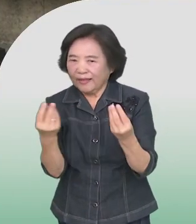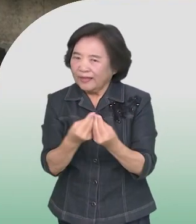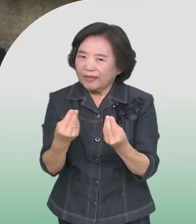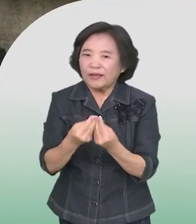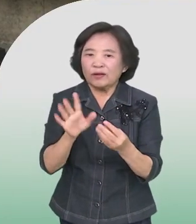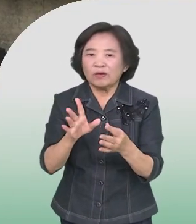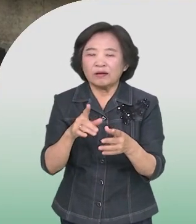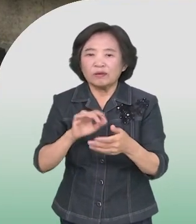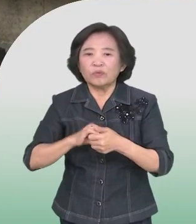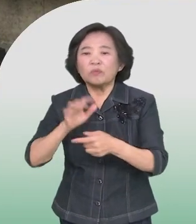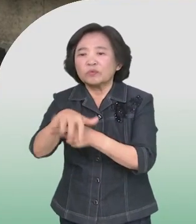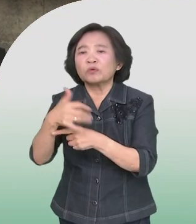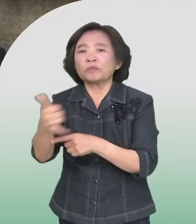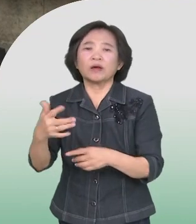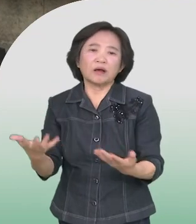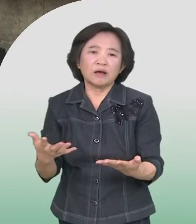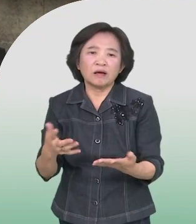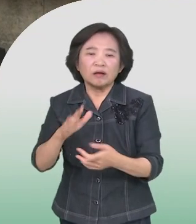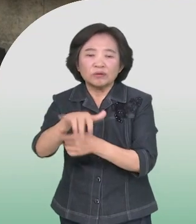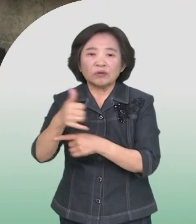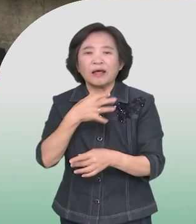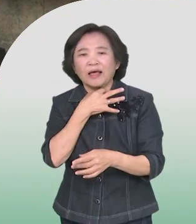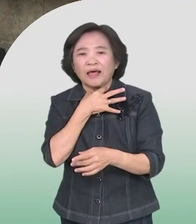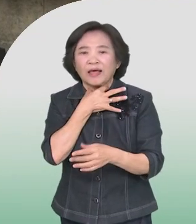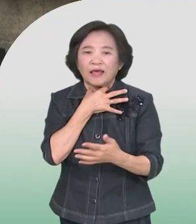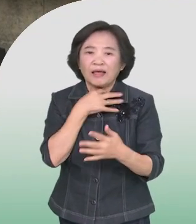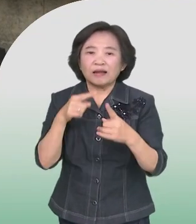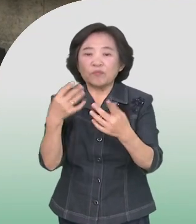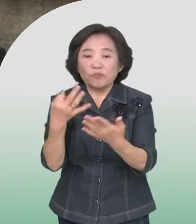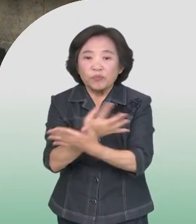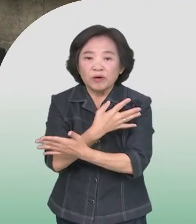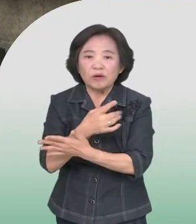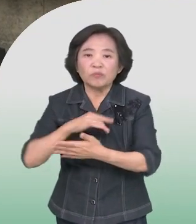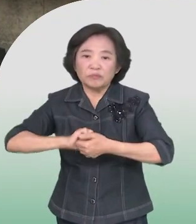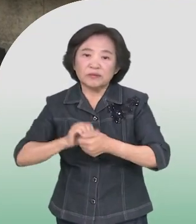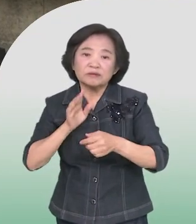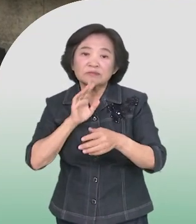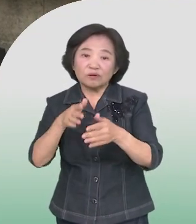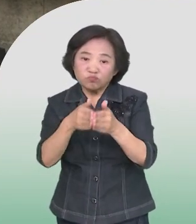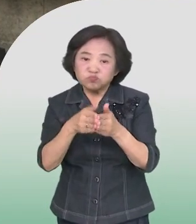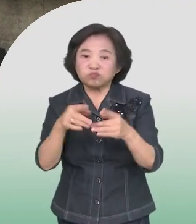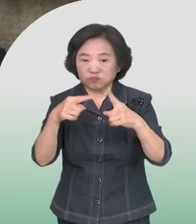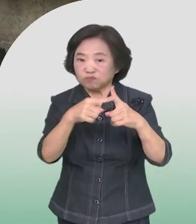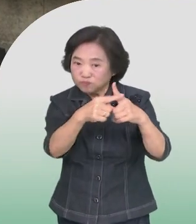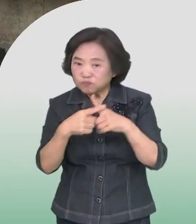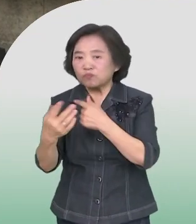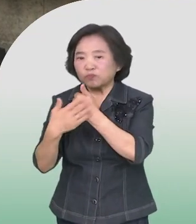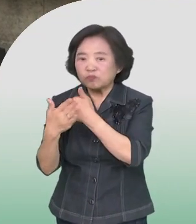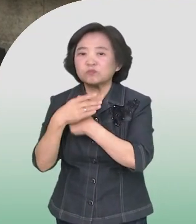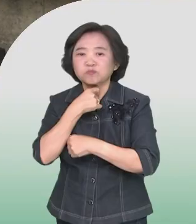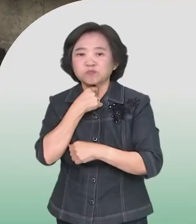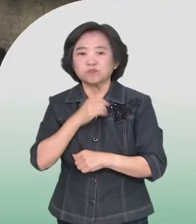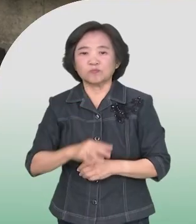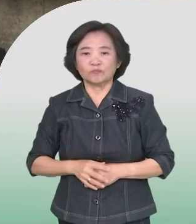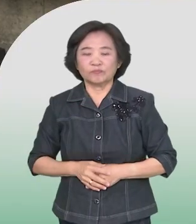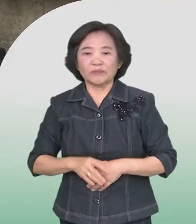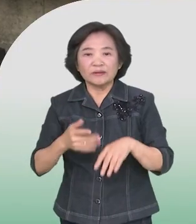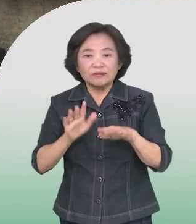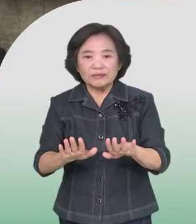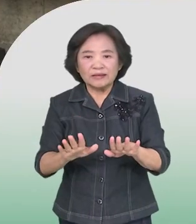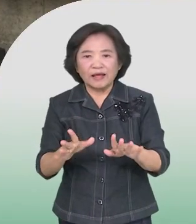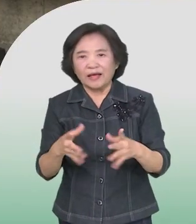因为我们毕竟是农民嘛，就是因为农业缺工，所以我们就势必是需要有人的一个状况。那现在因